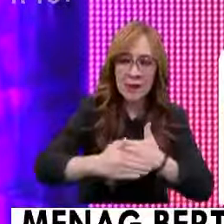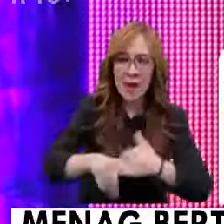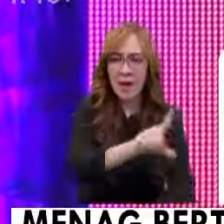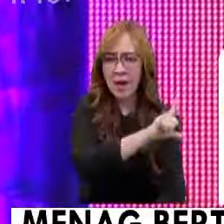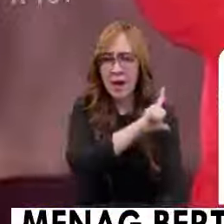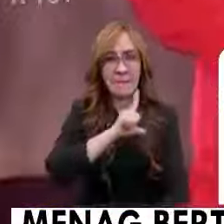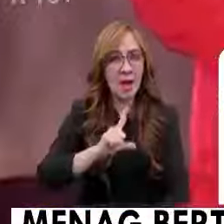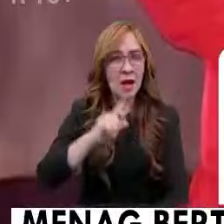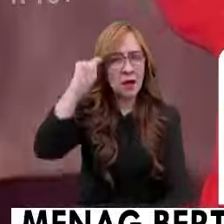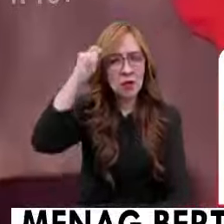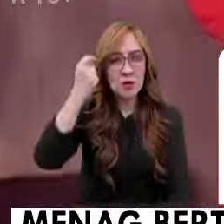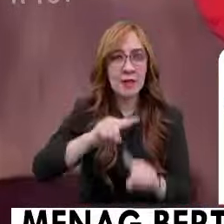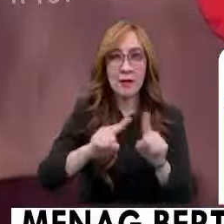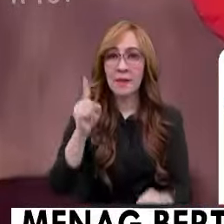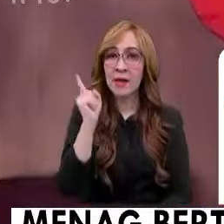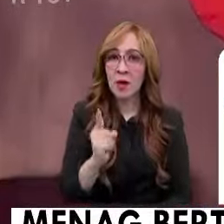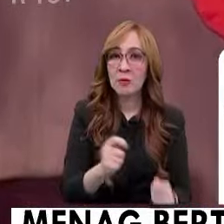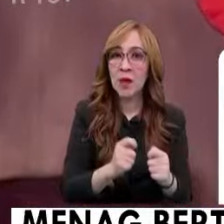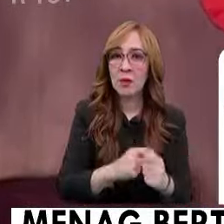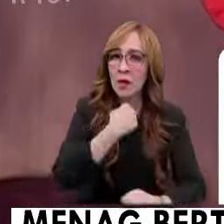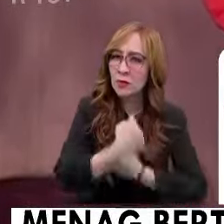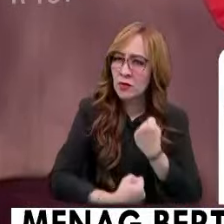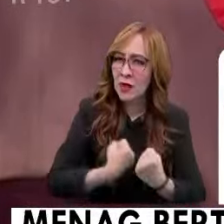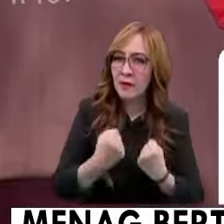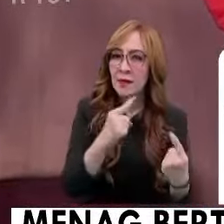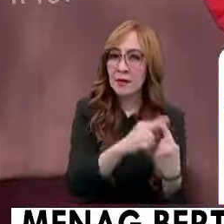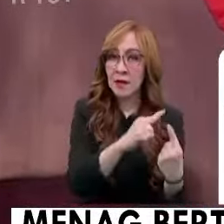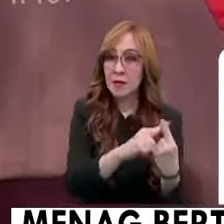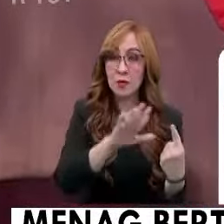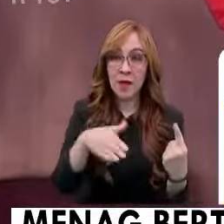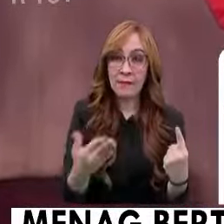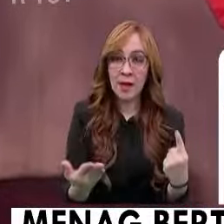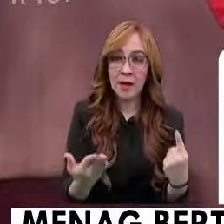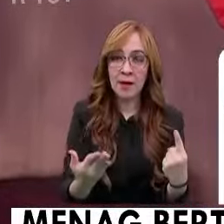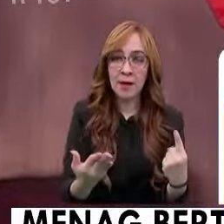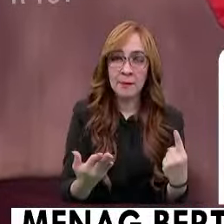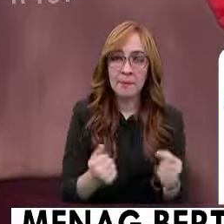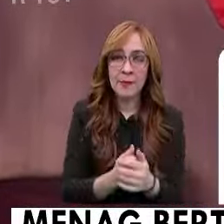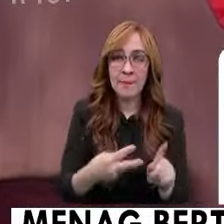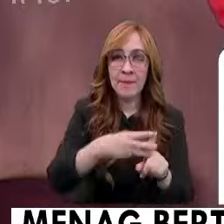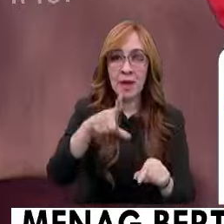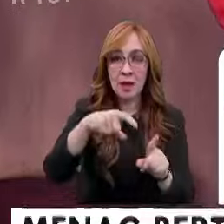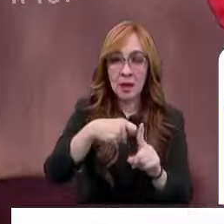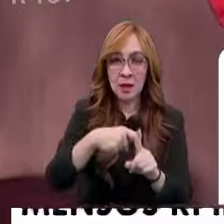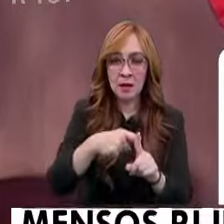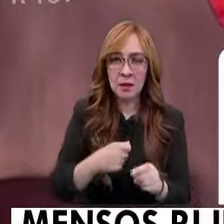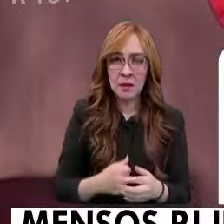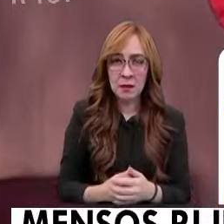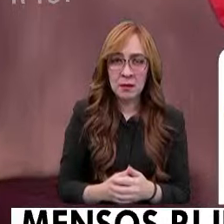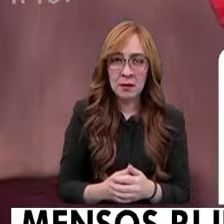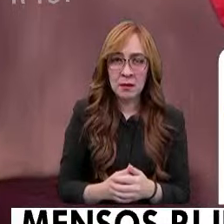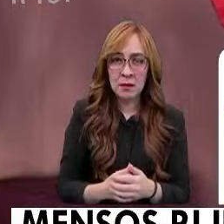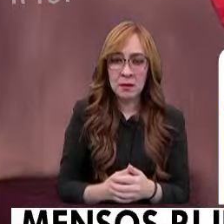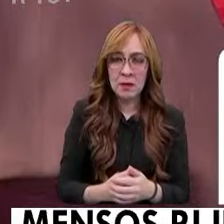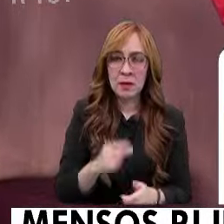tetapi kita harus melakukan itu upaya-upayanya adalah salah satunya adalah yang tadi BLK mereka hanya karena